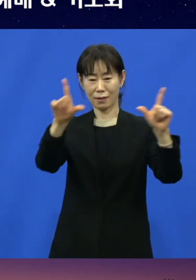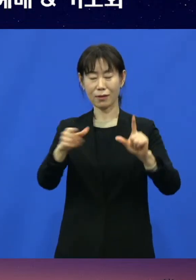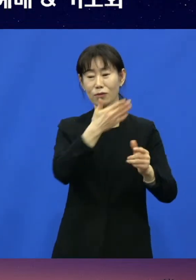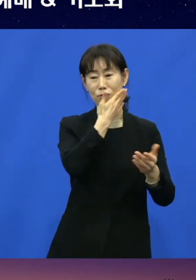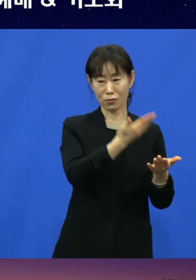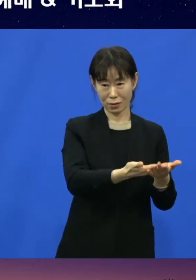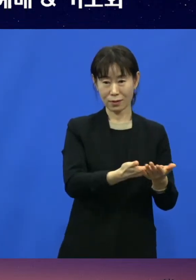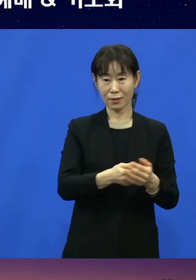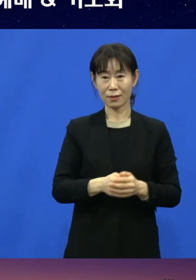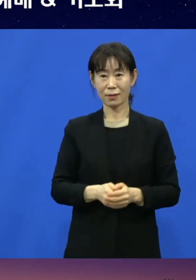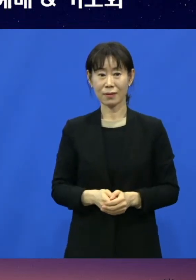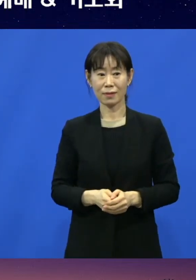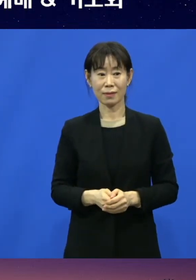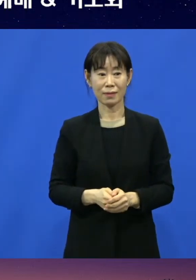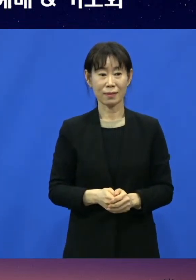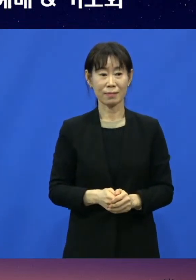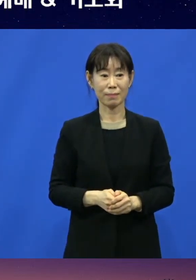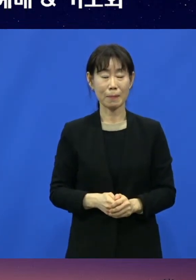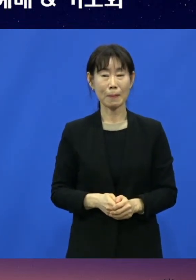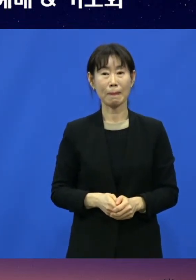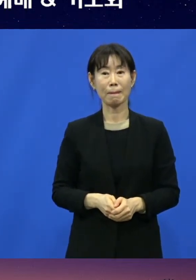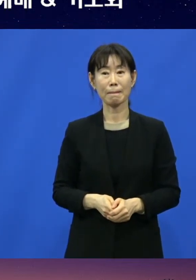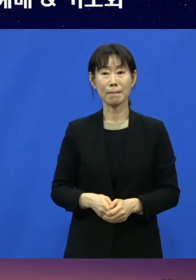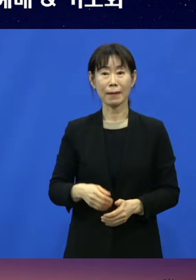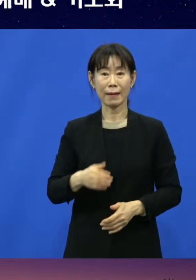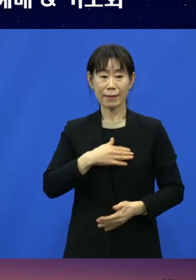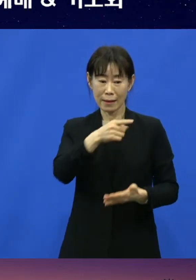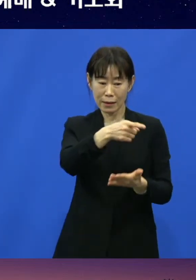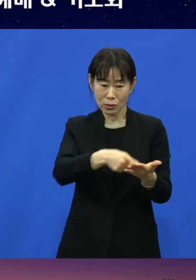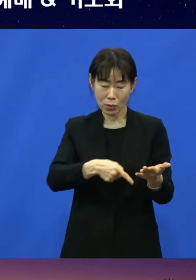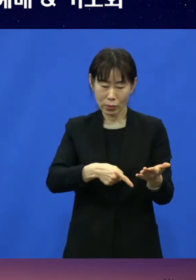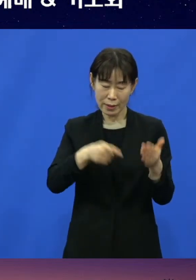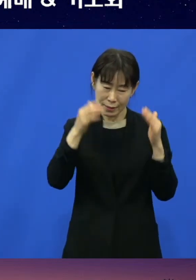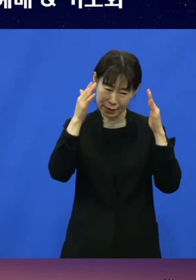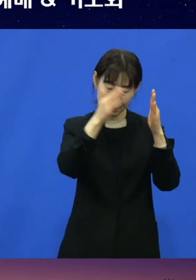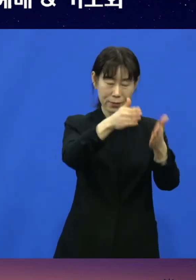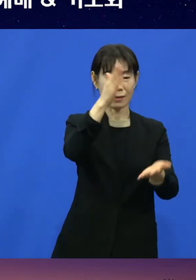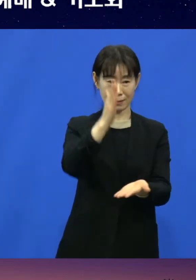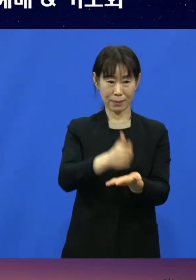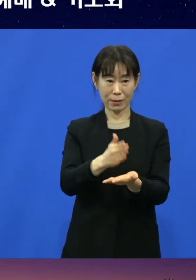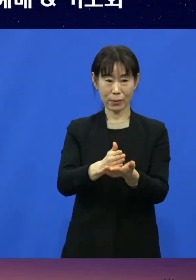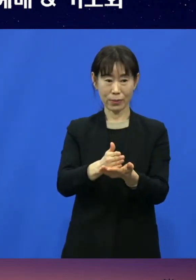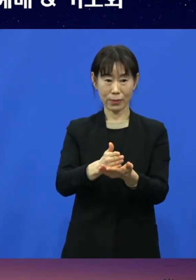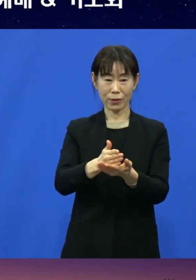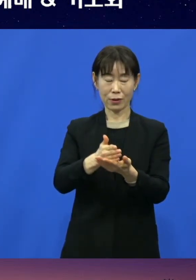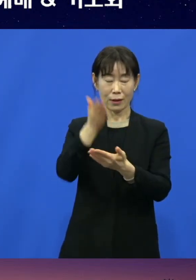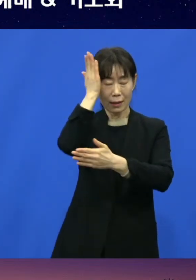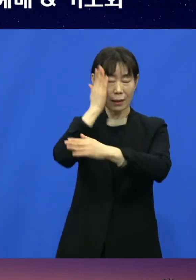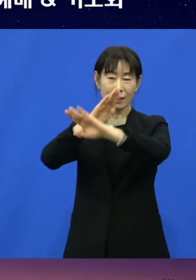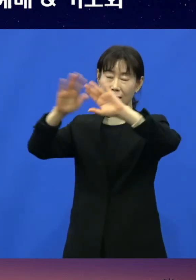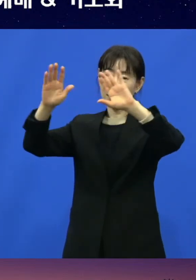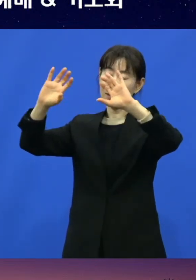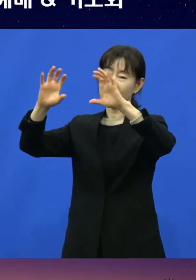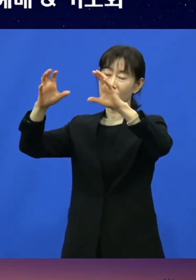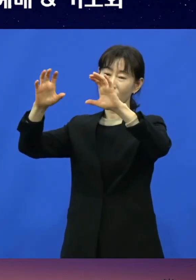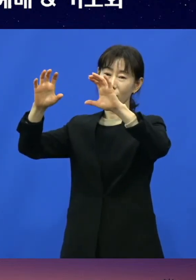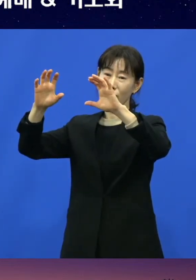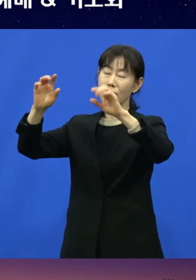우리는 거기에 우리의 목을 매는 사람들이 아니라는 거예요. 우리는 이미 가지고 있는 이 보화, 이 천국을, 영원을 소유한